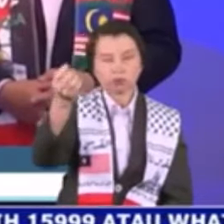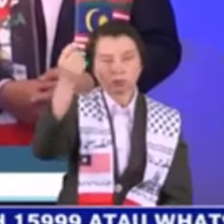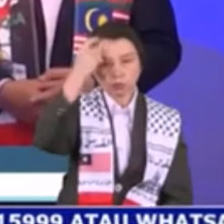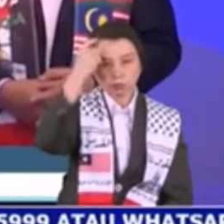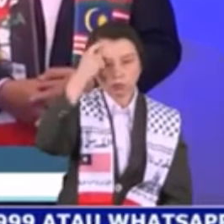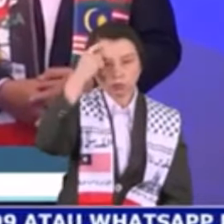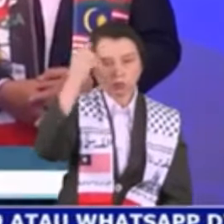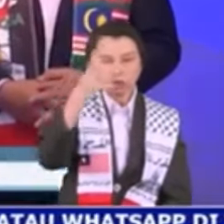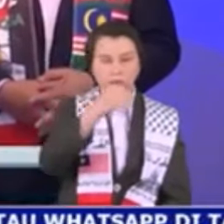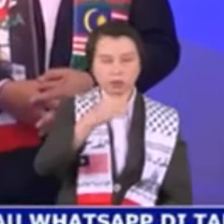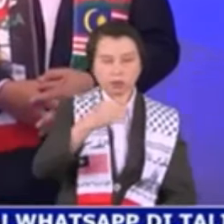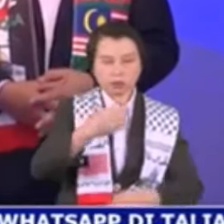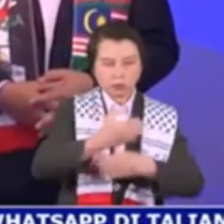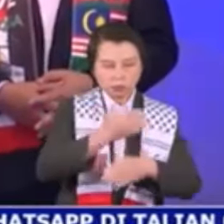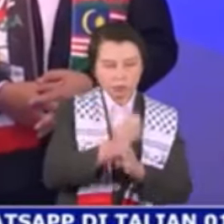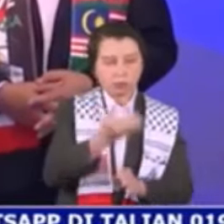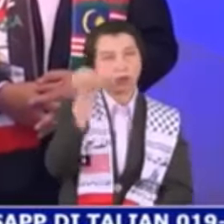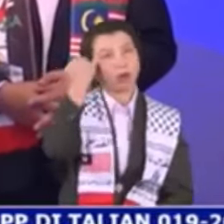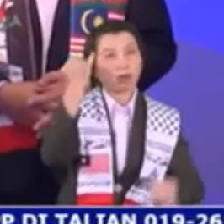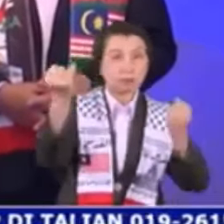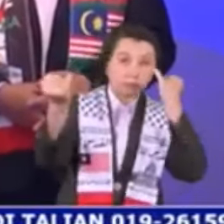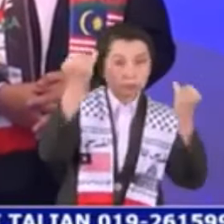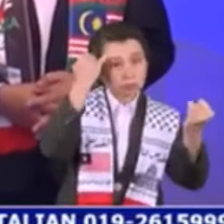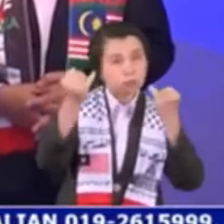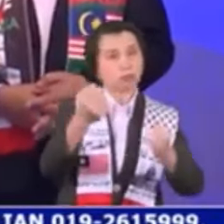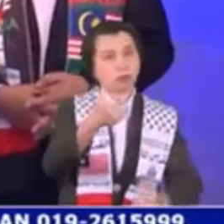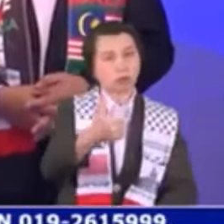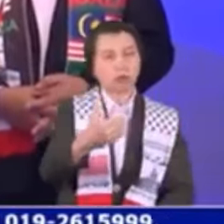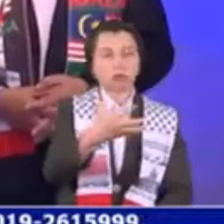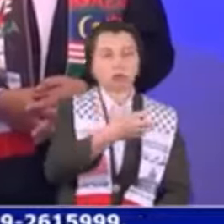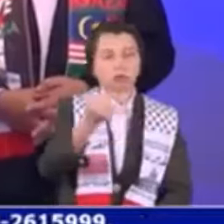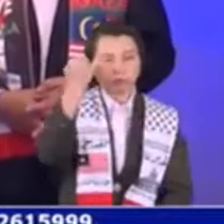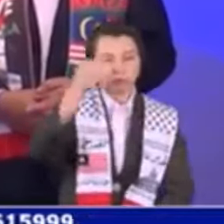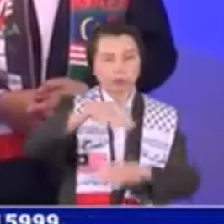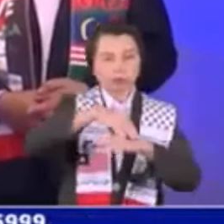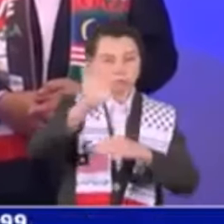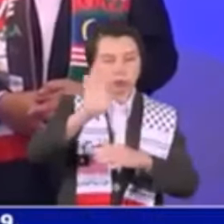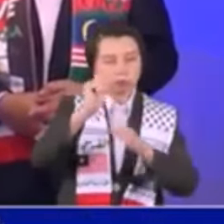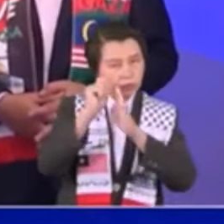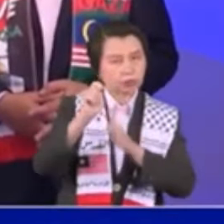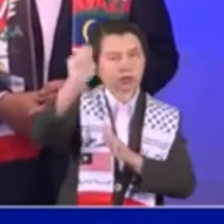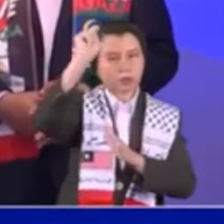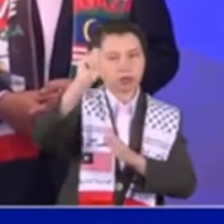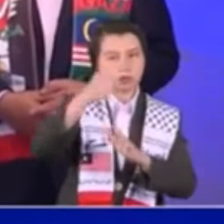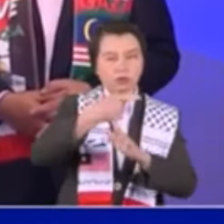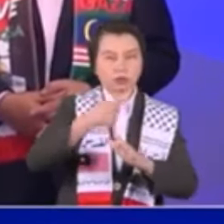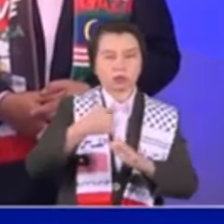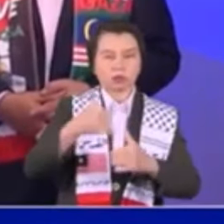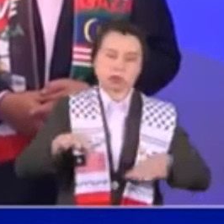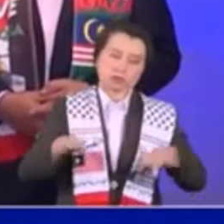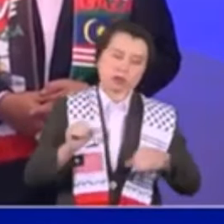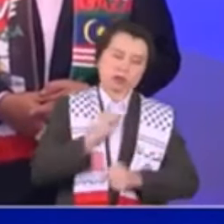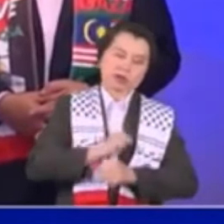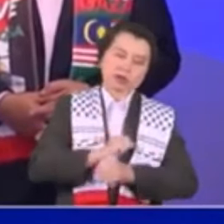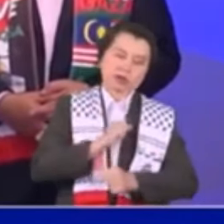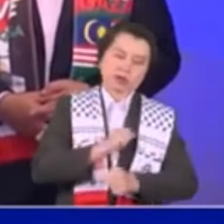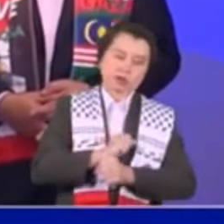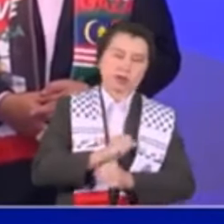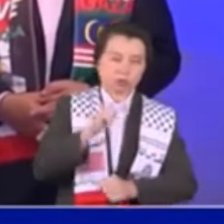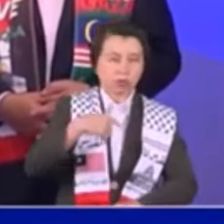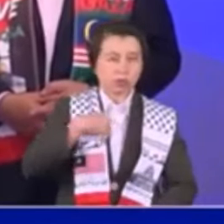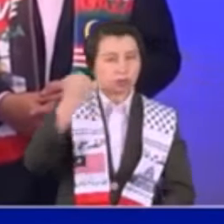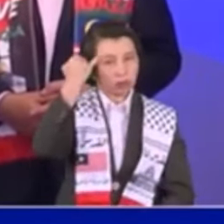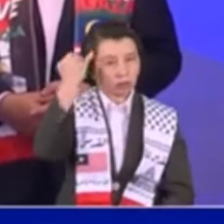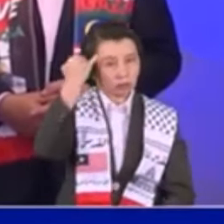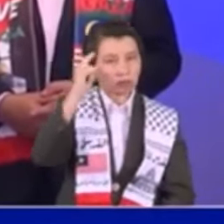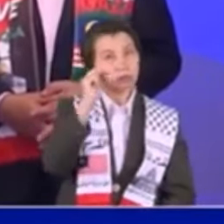dan pembentukan idea yang lebih tinggi daripada sekadar menjalankan tugas-tugas biasa